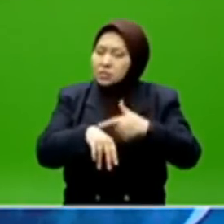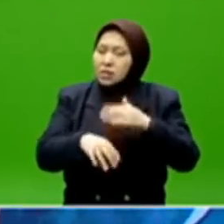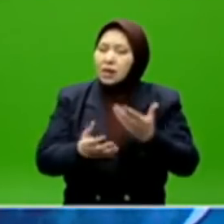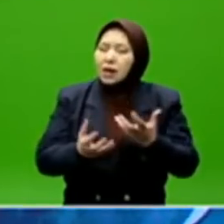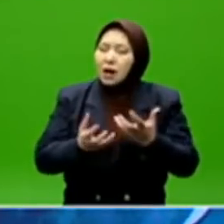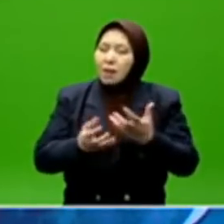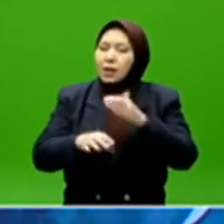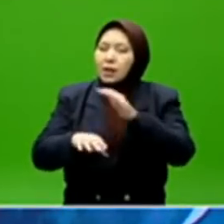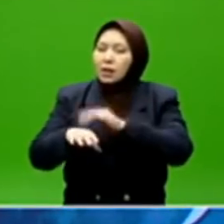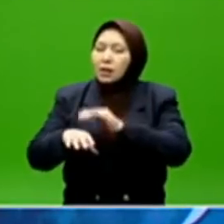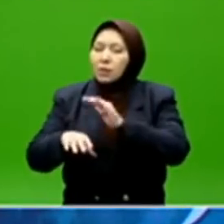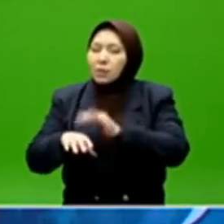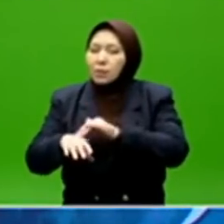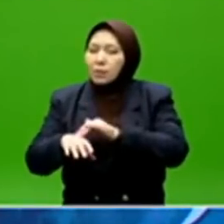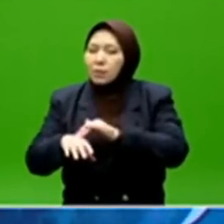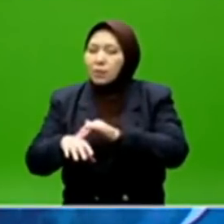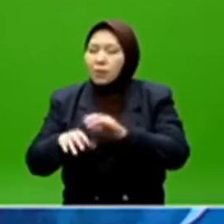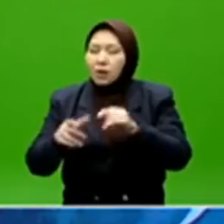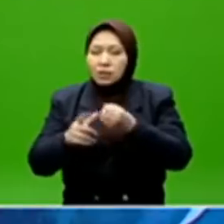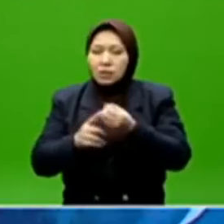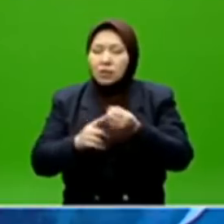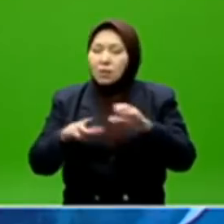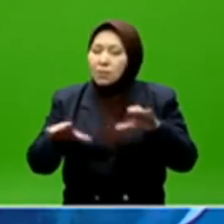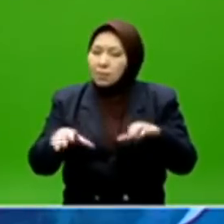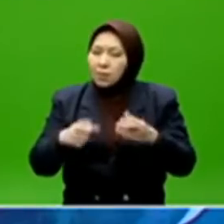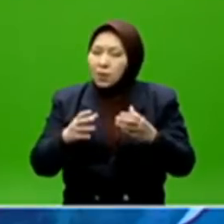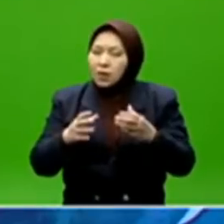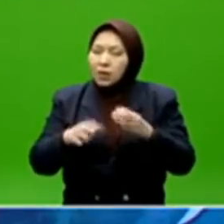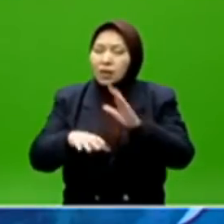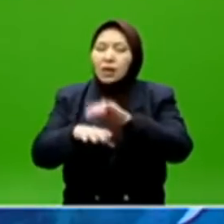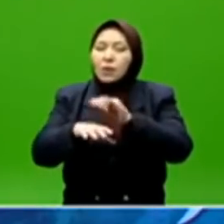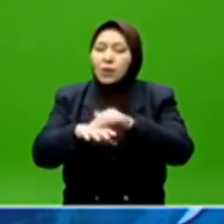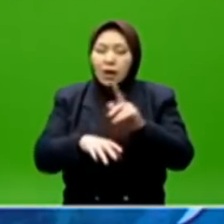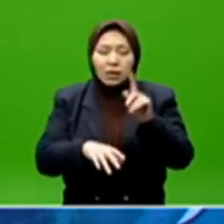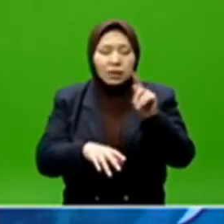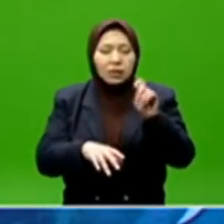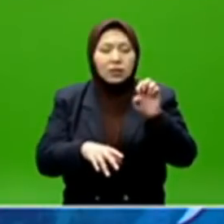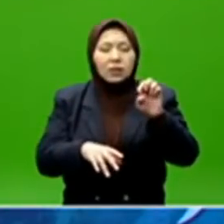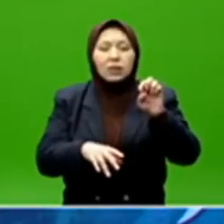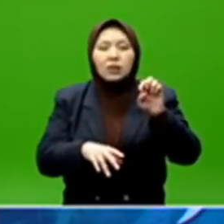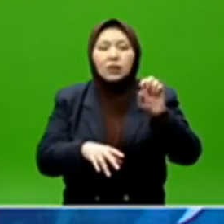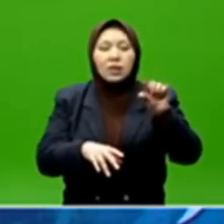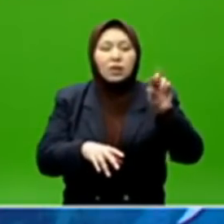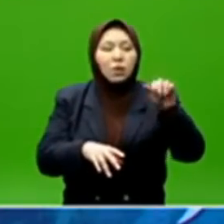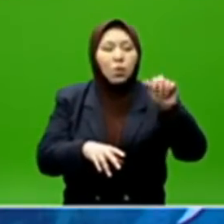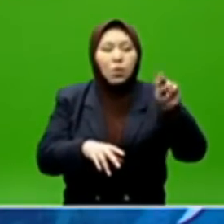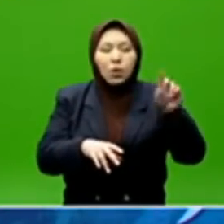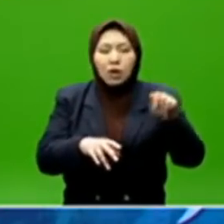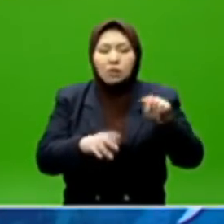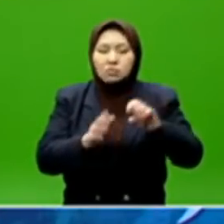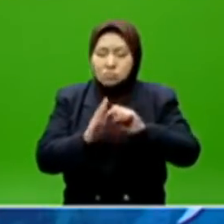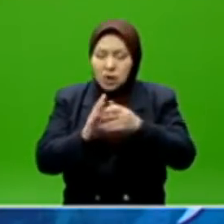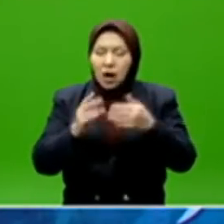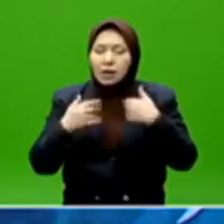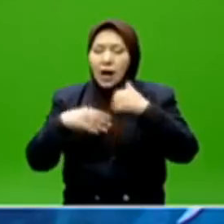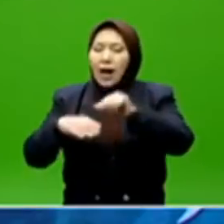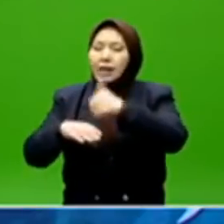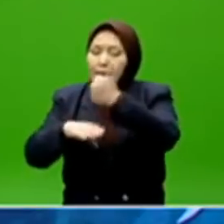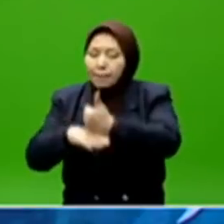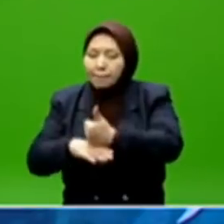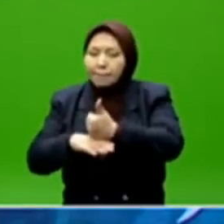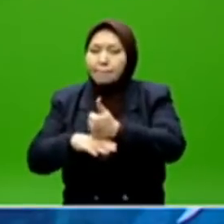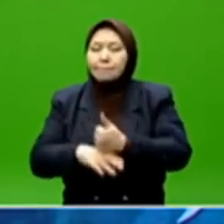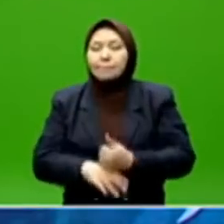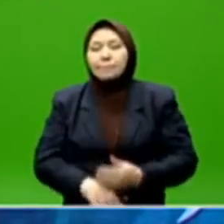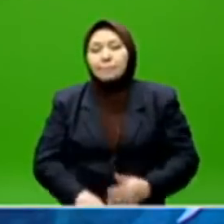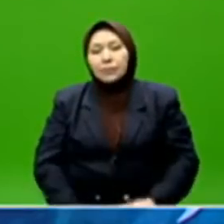ataupun membuat apa teguran lah, teguran. Maksudnya supaya menjaga tata susila dan juga adabnya lah. Betul.